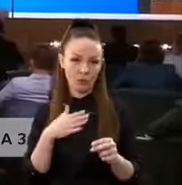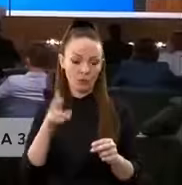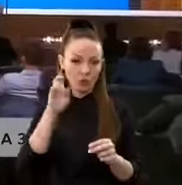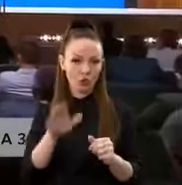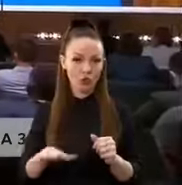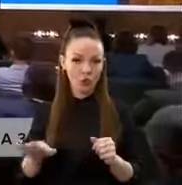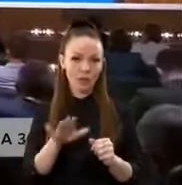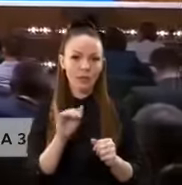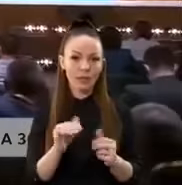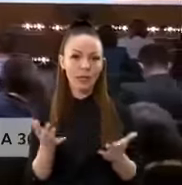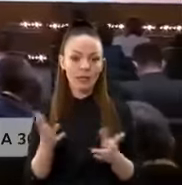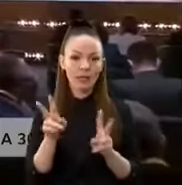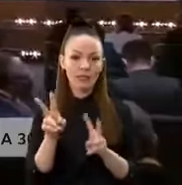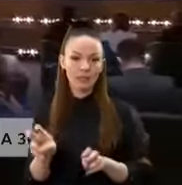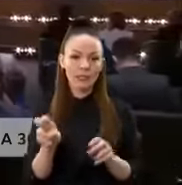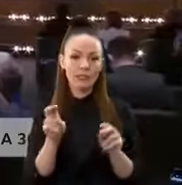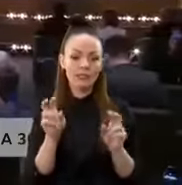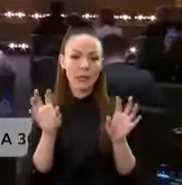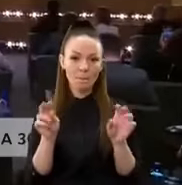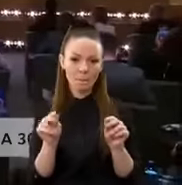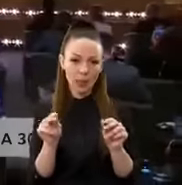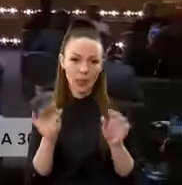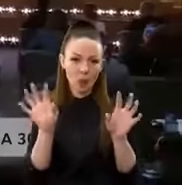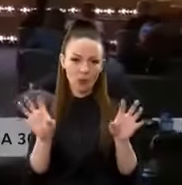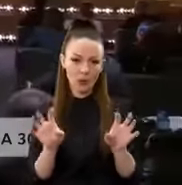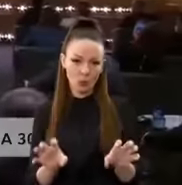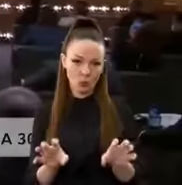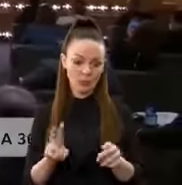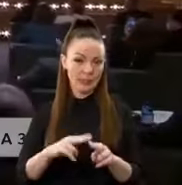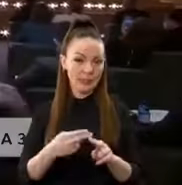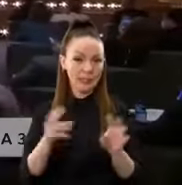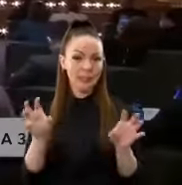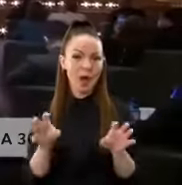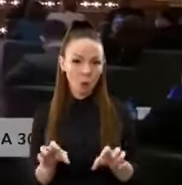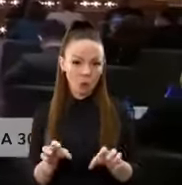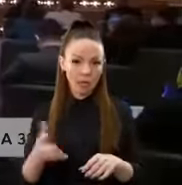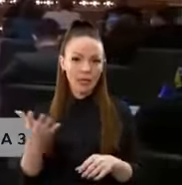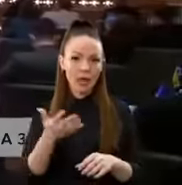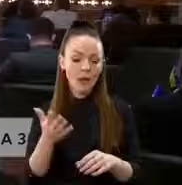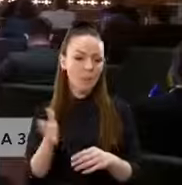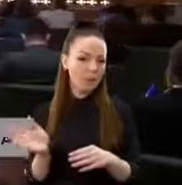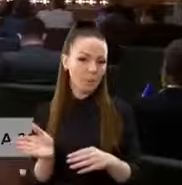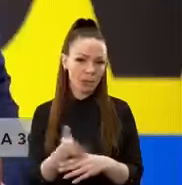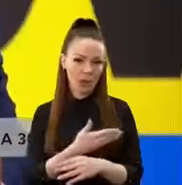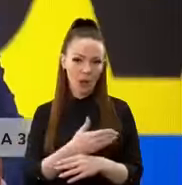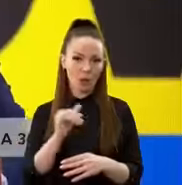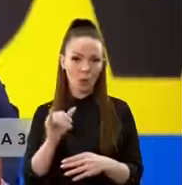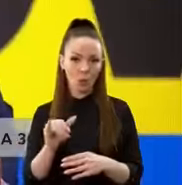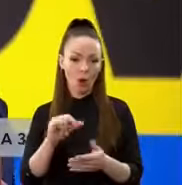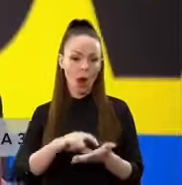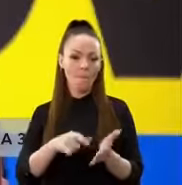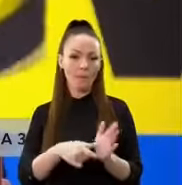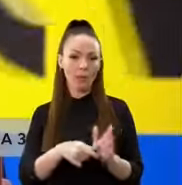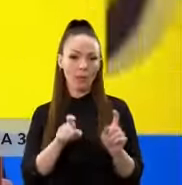називають земельною конституцією. Це закон, який прибирає у кабінетного